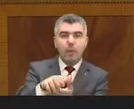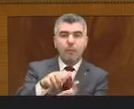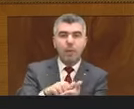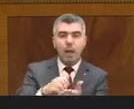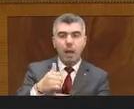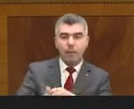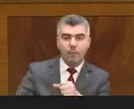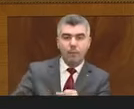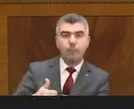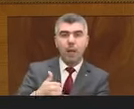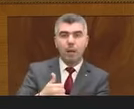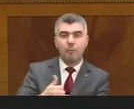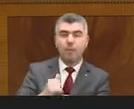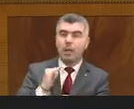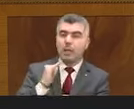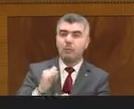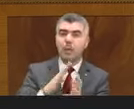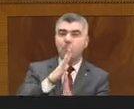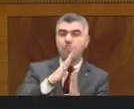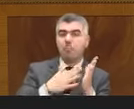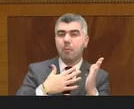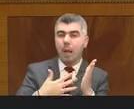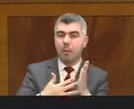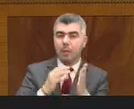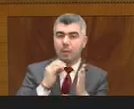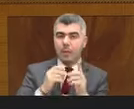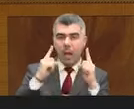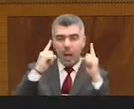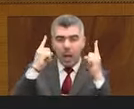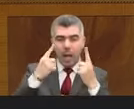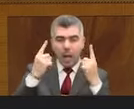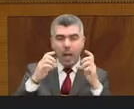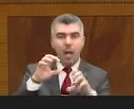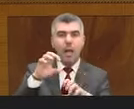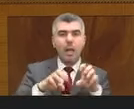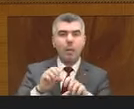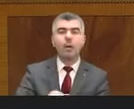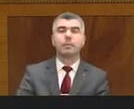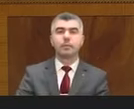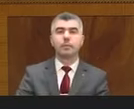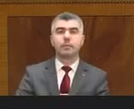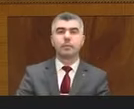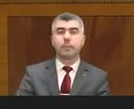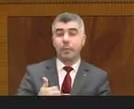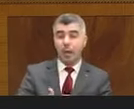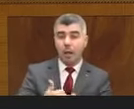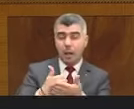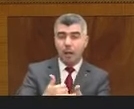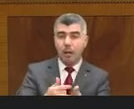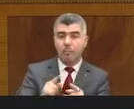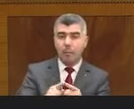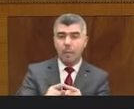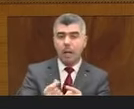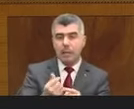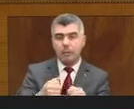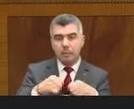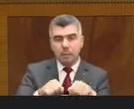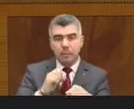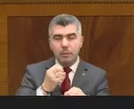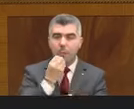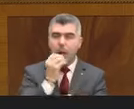السنة، استمرار تنزيل برنامج حماية الثروة الحيوانية ودعم سلاسل الإنتاج بما فيها البذور والأسمدة